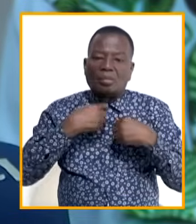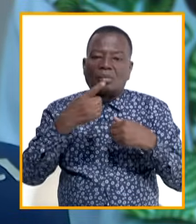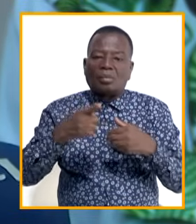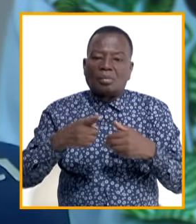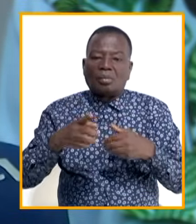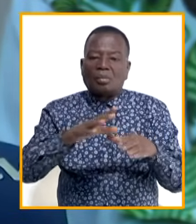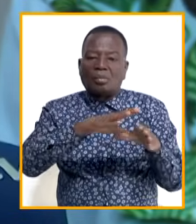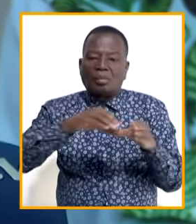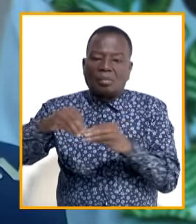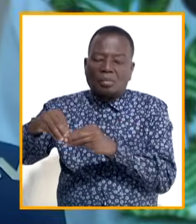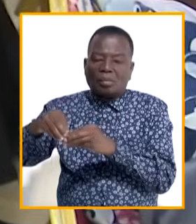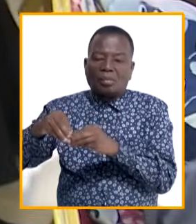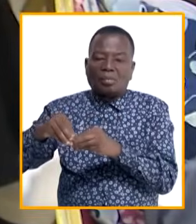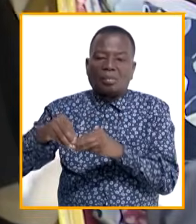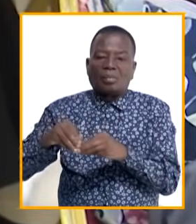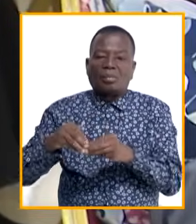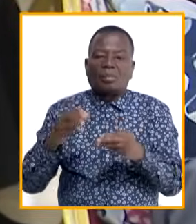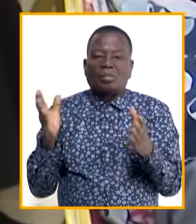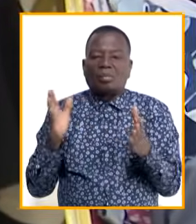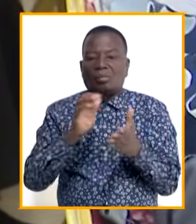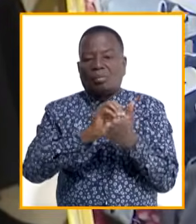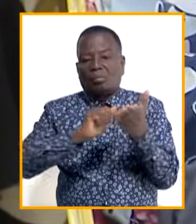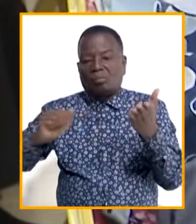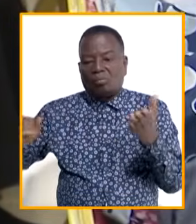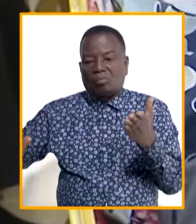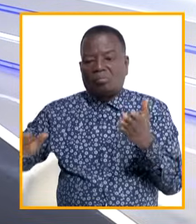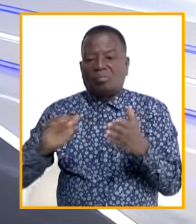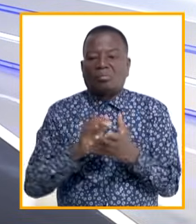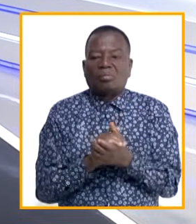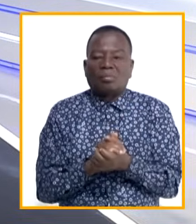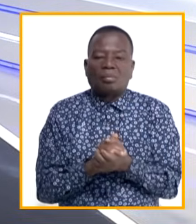leur retrait de la course présidentielle du PDCI RDA.